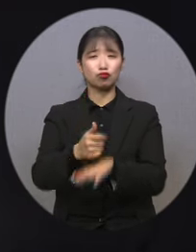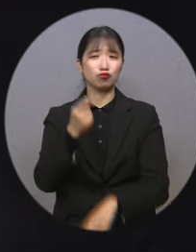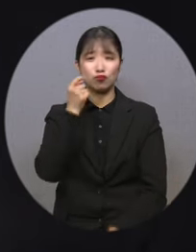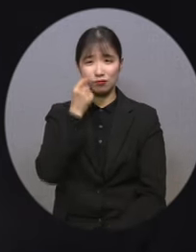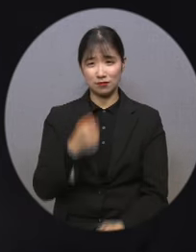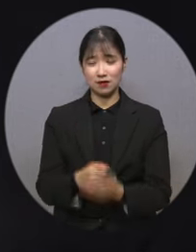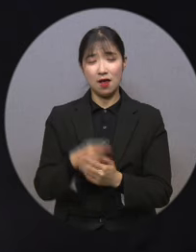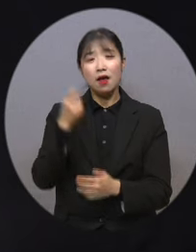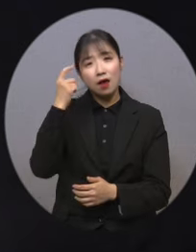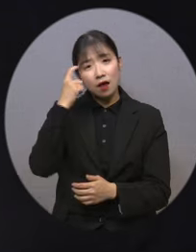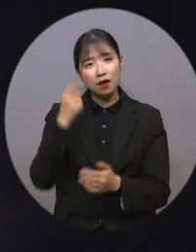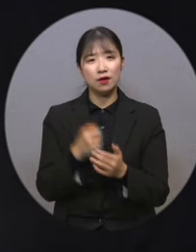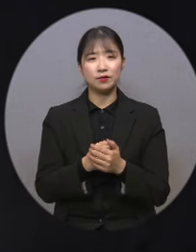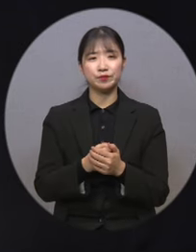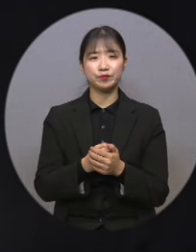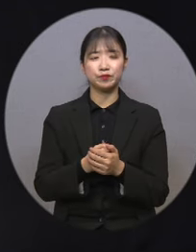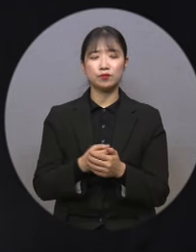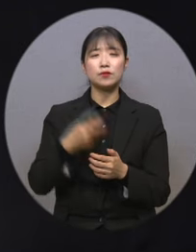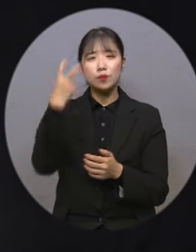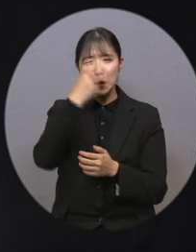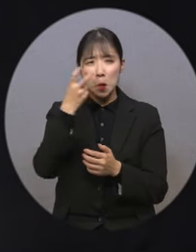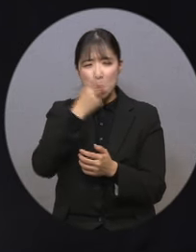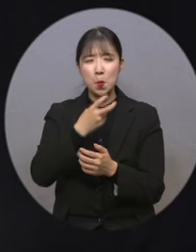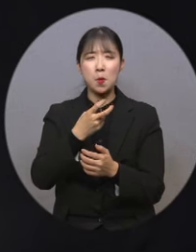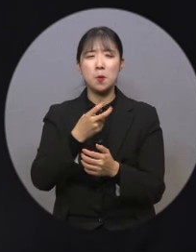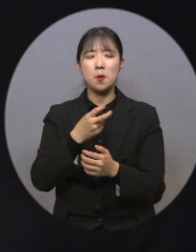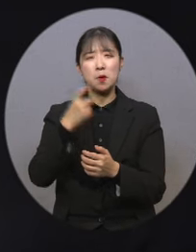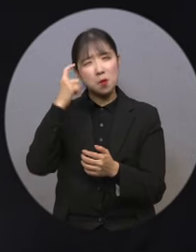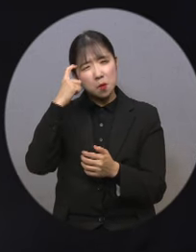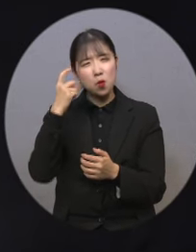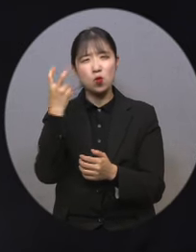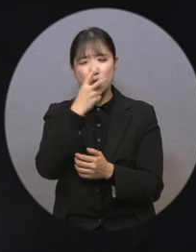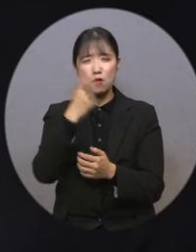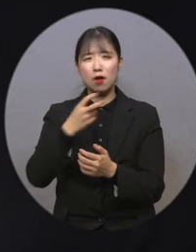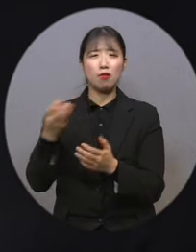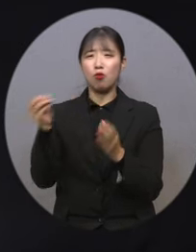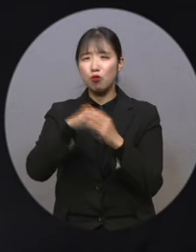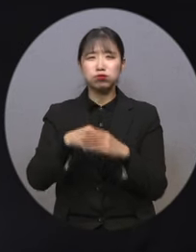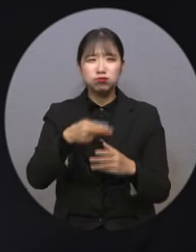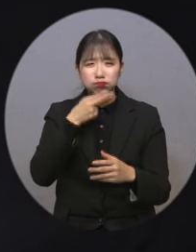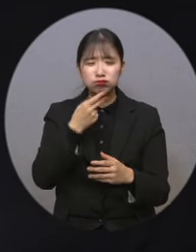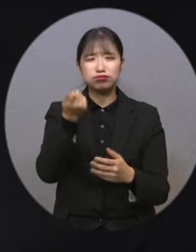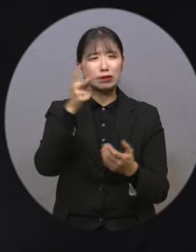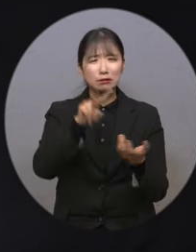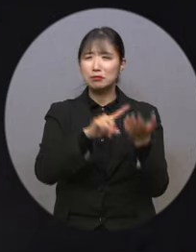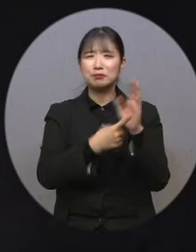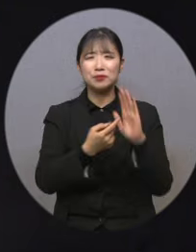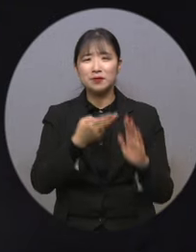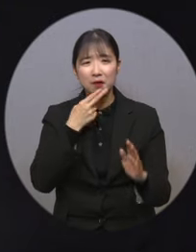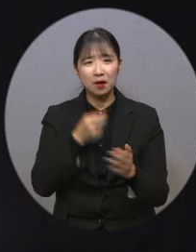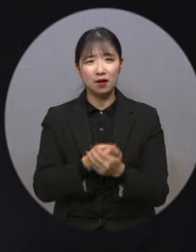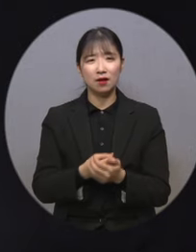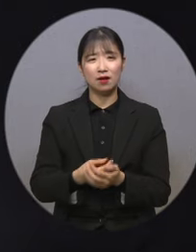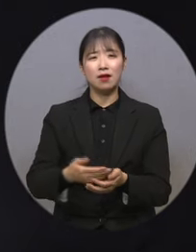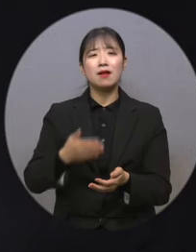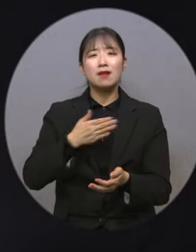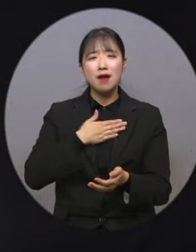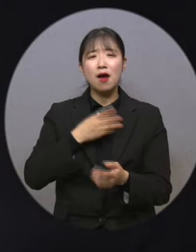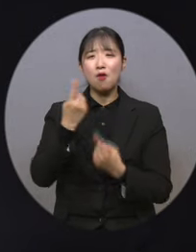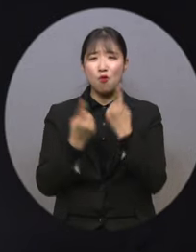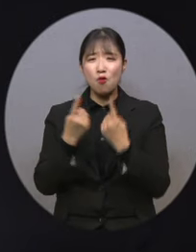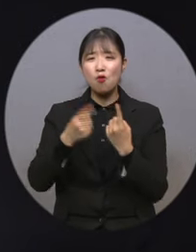왜? 여론조사도 안 내주고 테레비도 안 내보내줘요. 아니, 내보다 여론이 훨씬